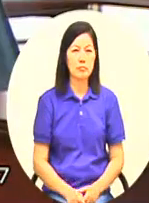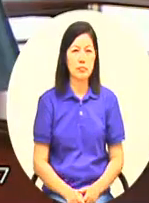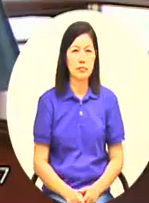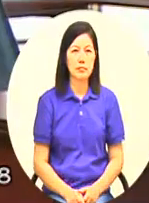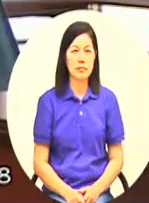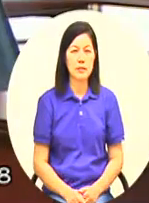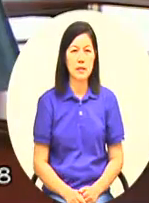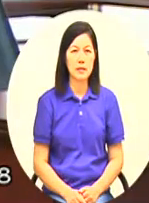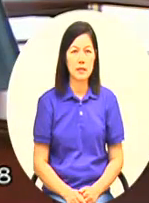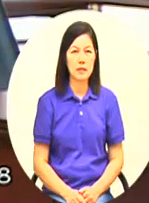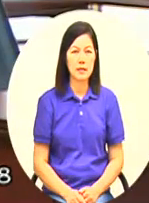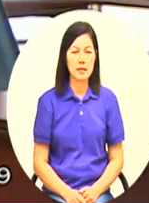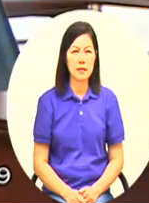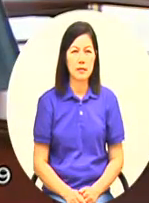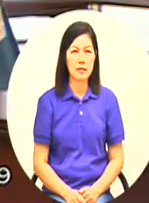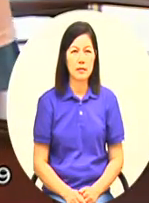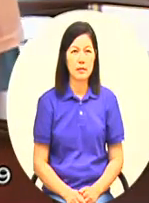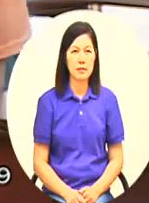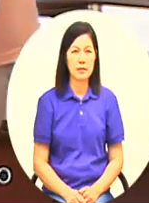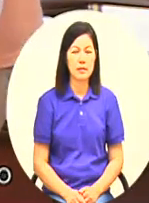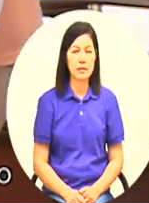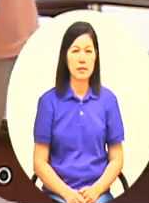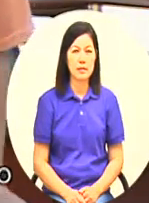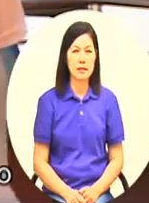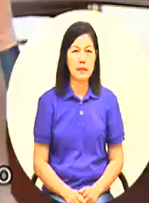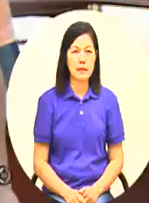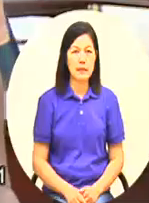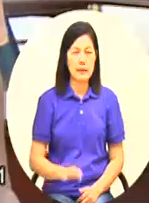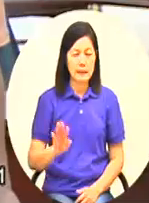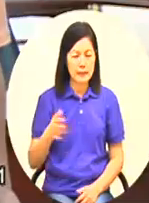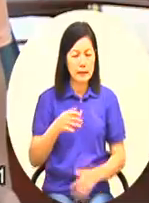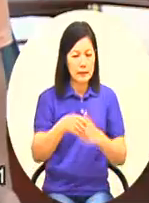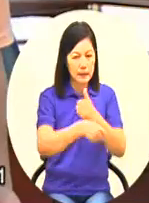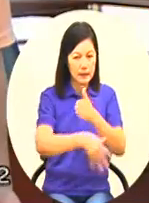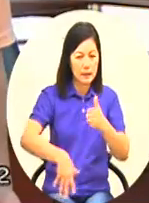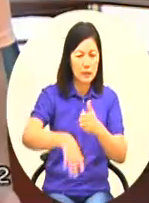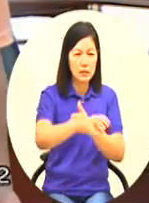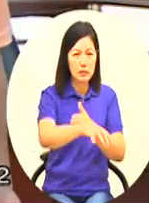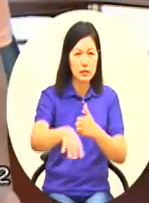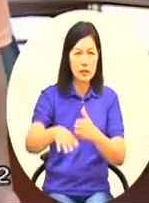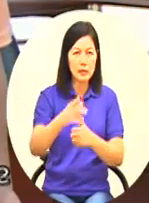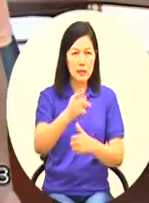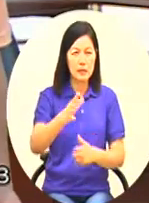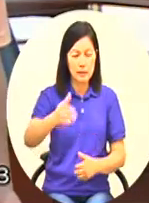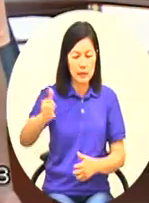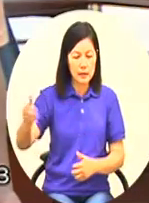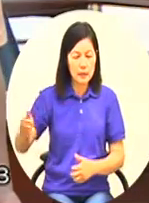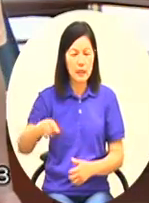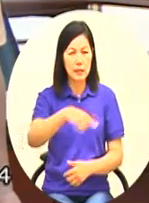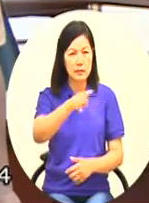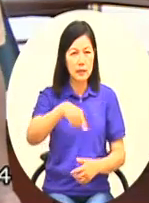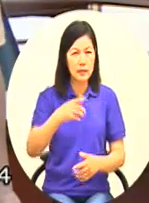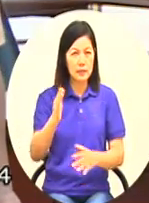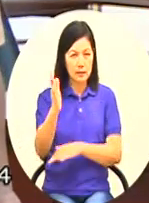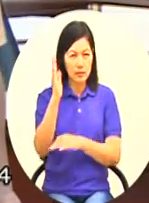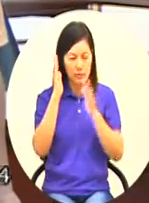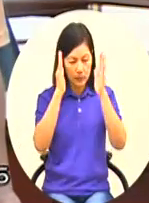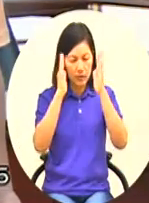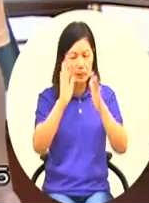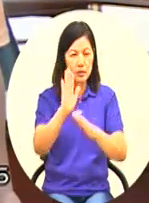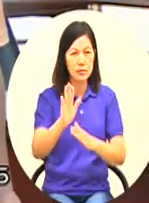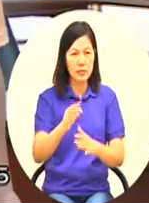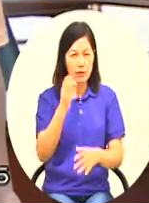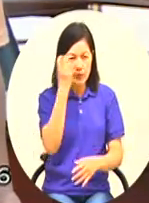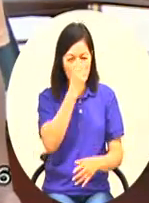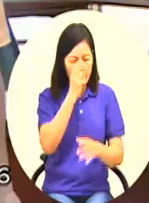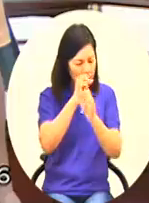讲，当然各局势的、各局科的、哈、哦、科长的都很认真啦，包括空位各方面的哦检测